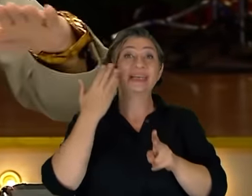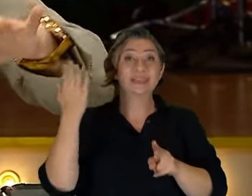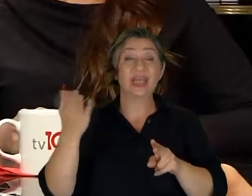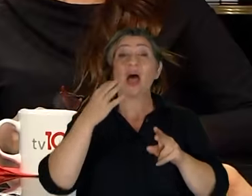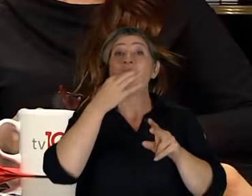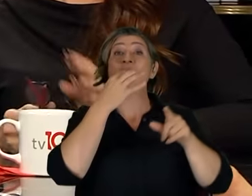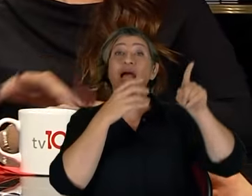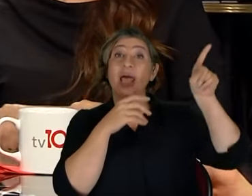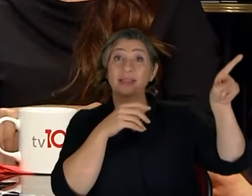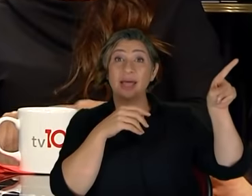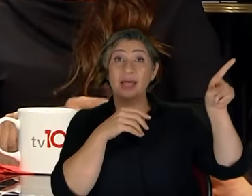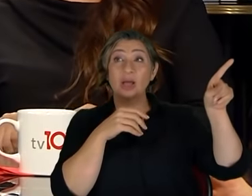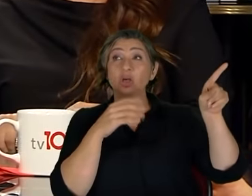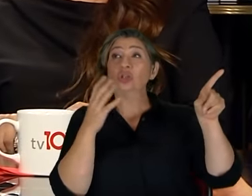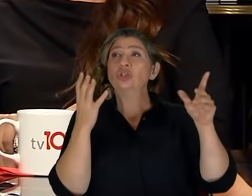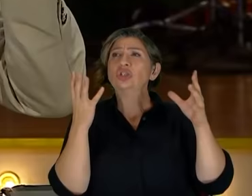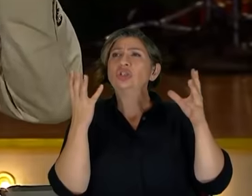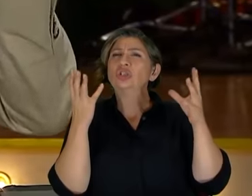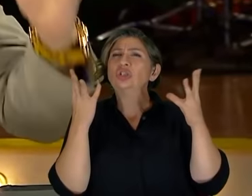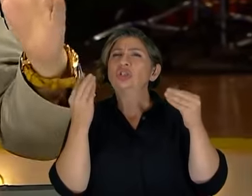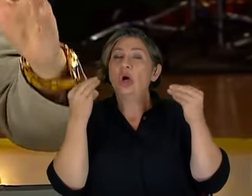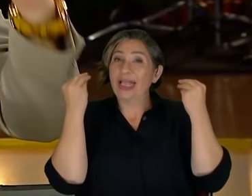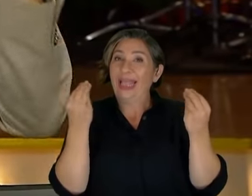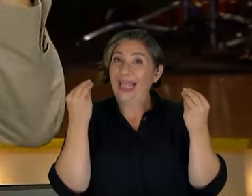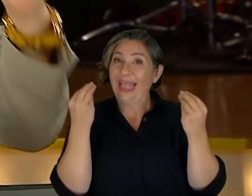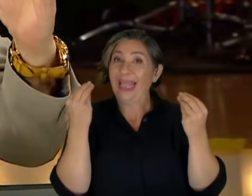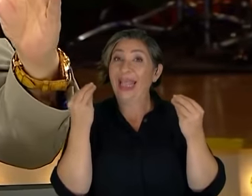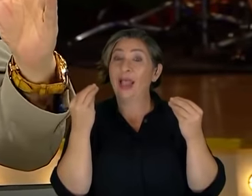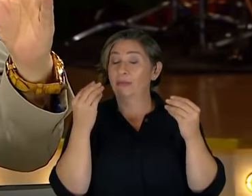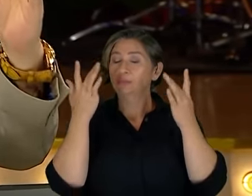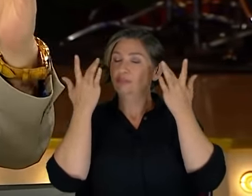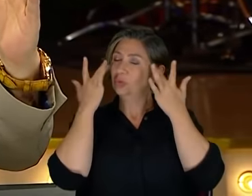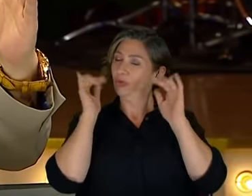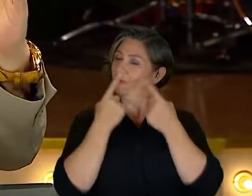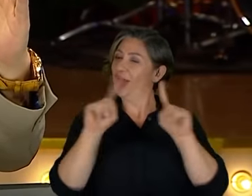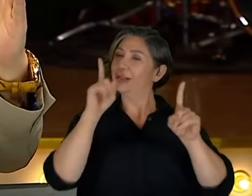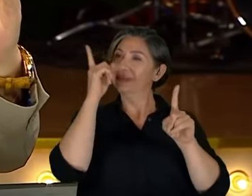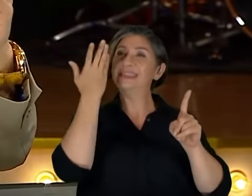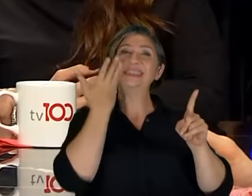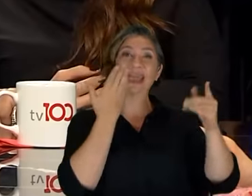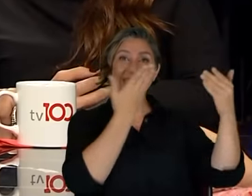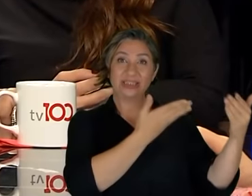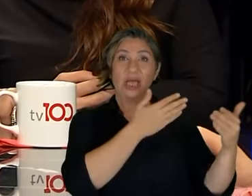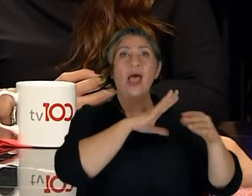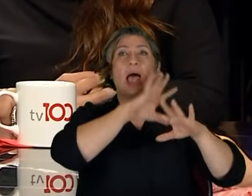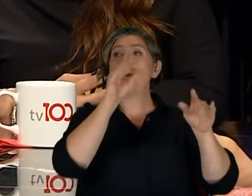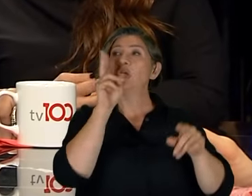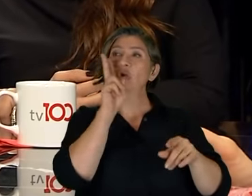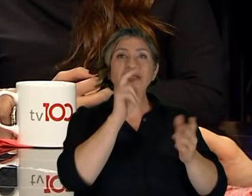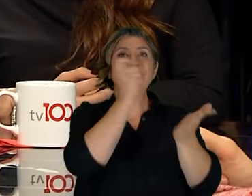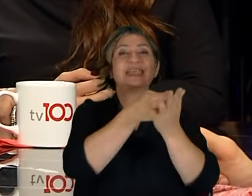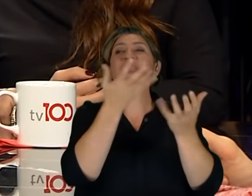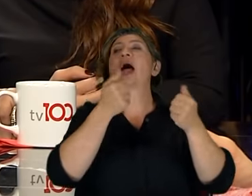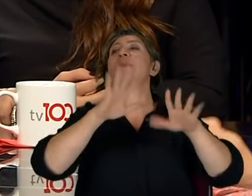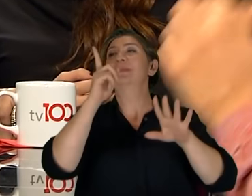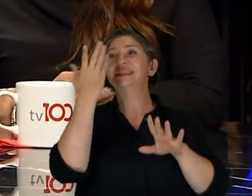Evet. Ankara'da çok çok iyi. İyi Ankara. Ve entelektüel bir seyirciden bahsediyoruz. Böyle her gördüğünü satın almayan